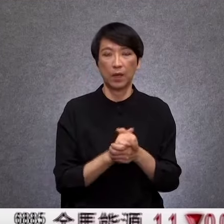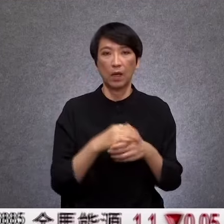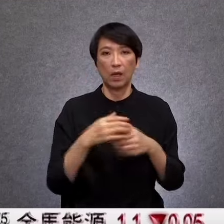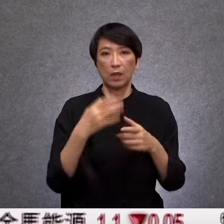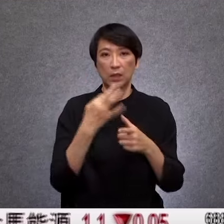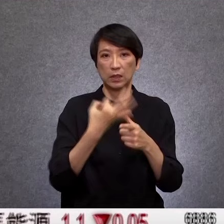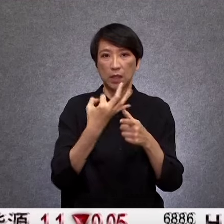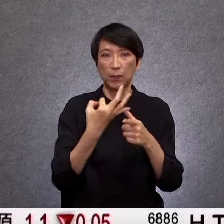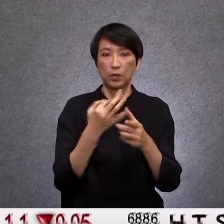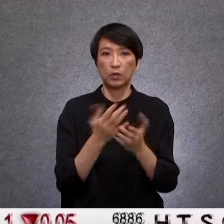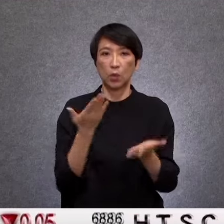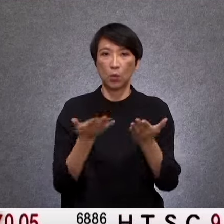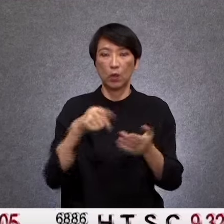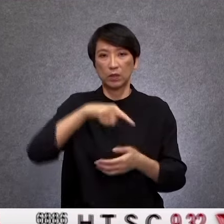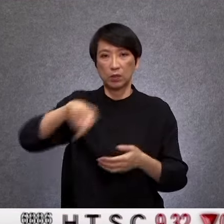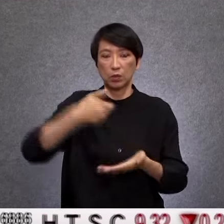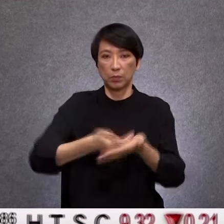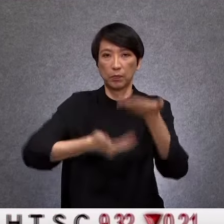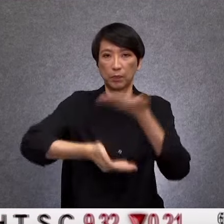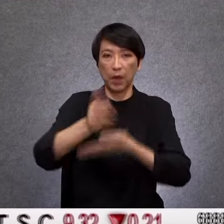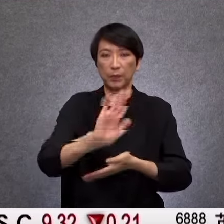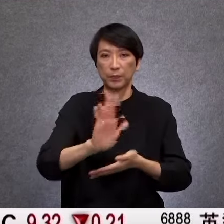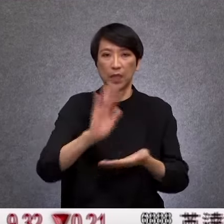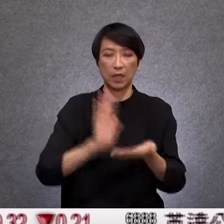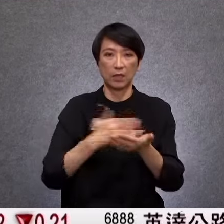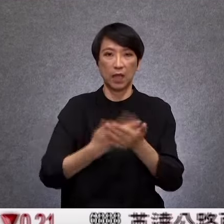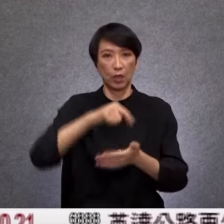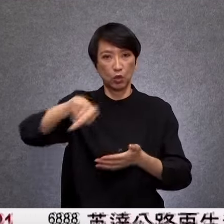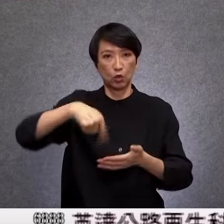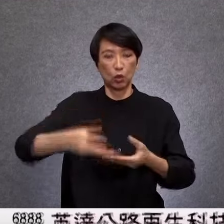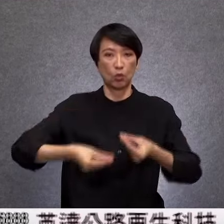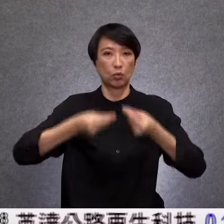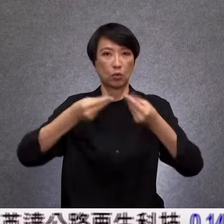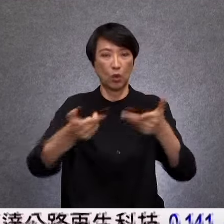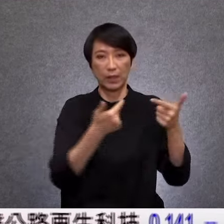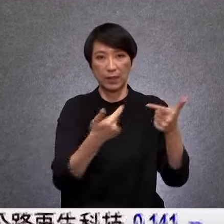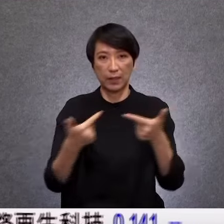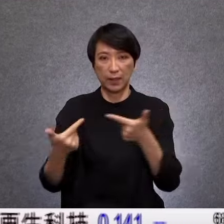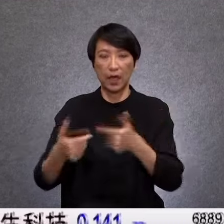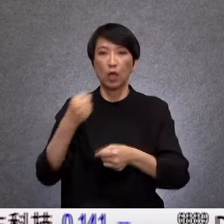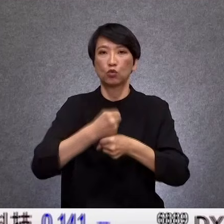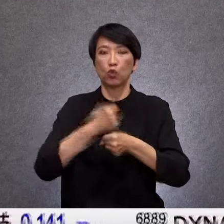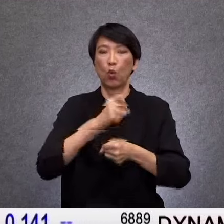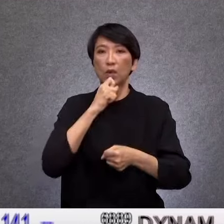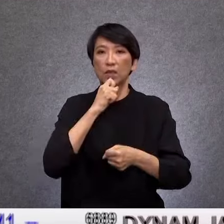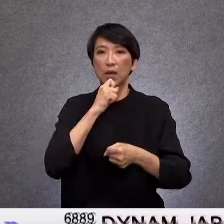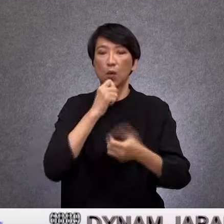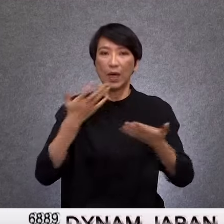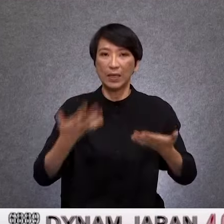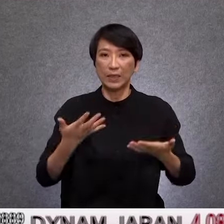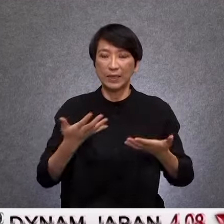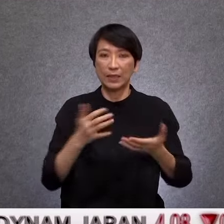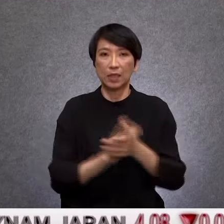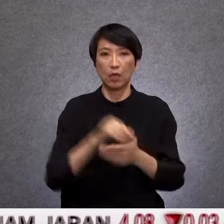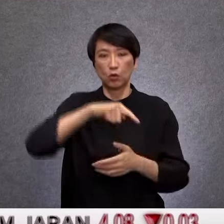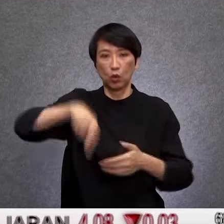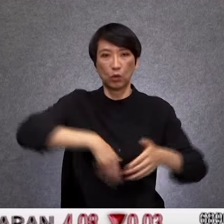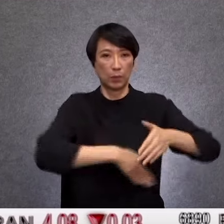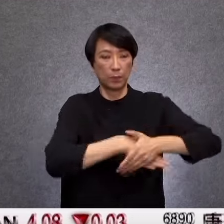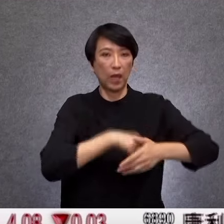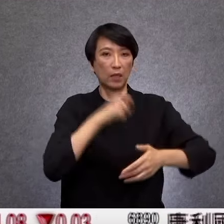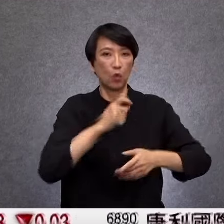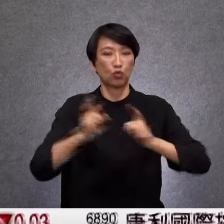咧呢一季咧甚至唔需要推地出嚟賣，但係土地供應工作係持續去做，